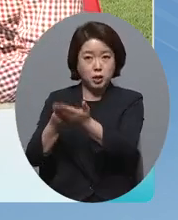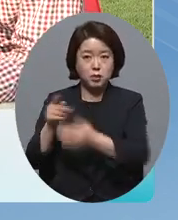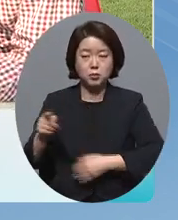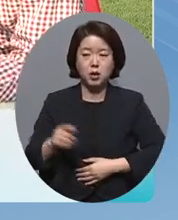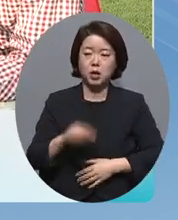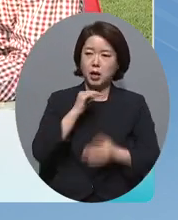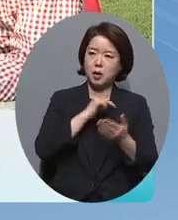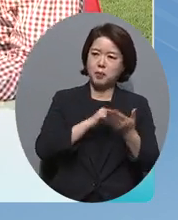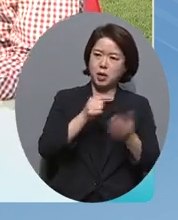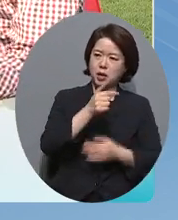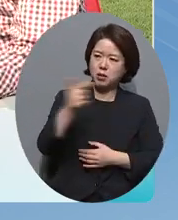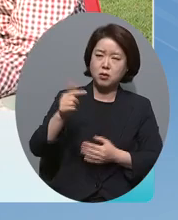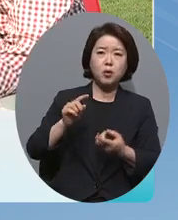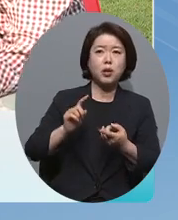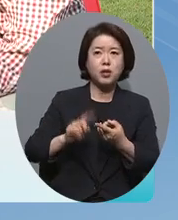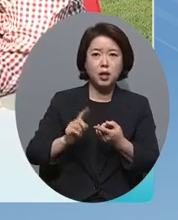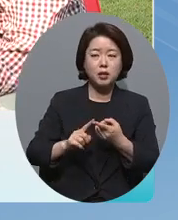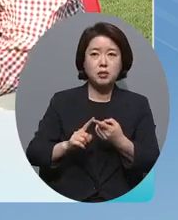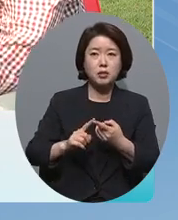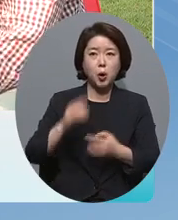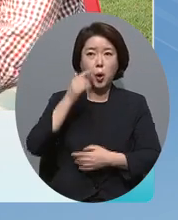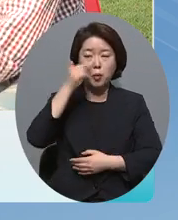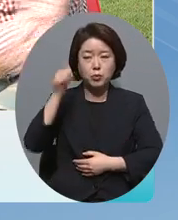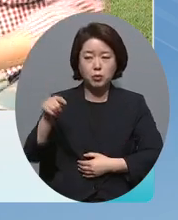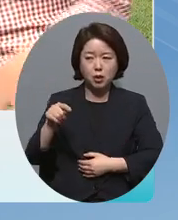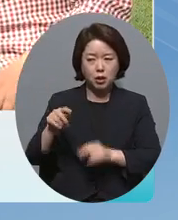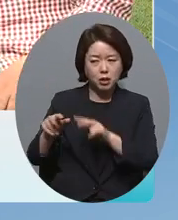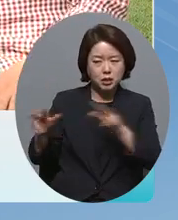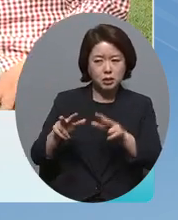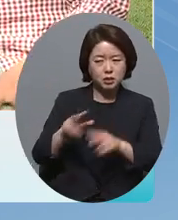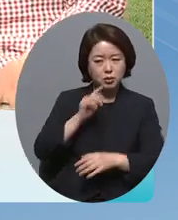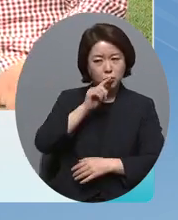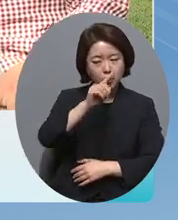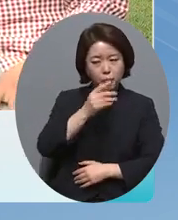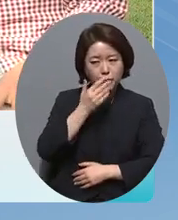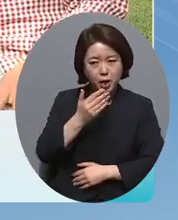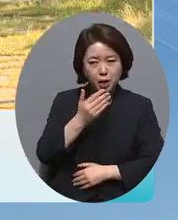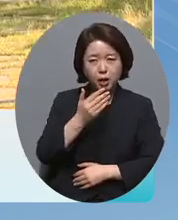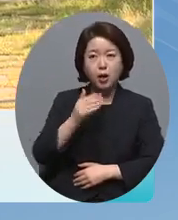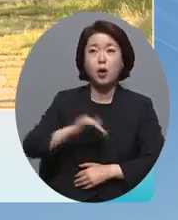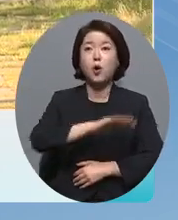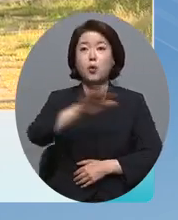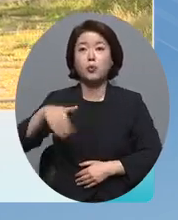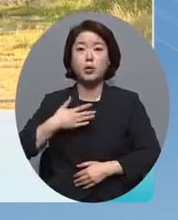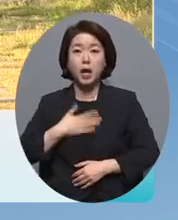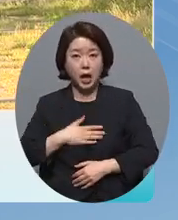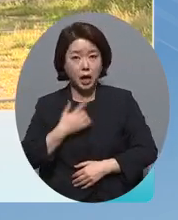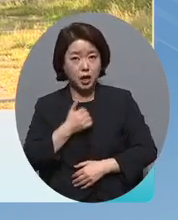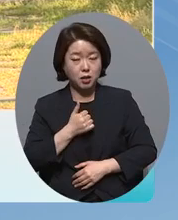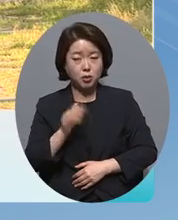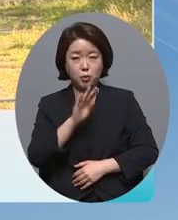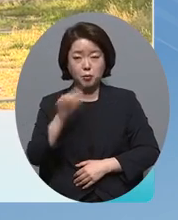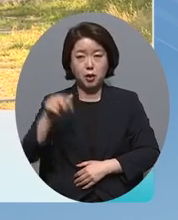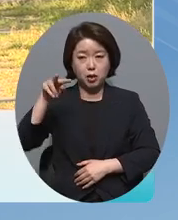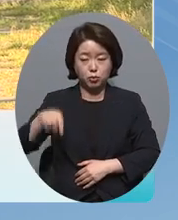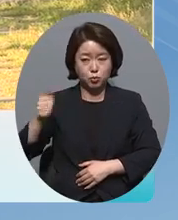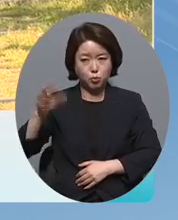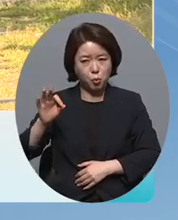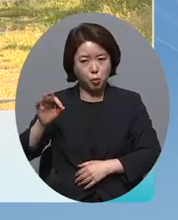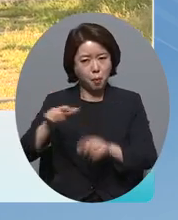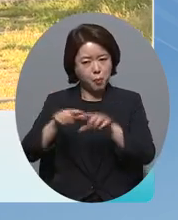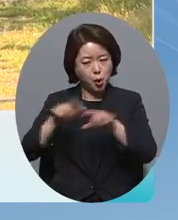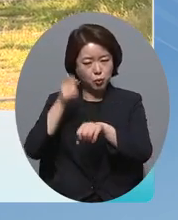너무나도 큰 것에 비해서 부츠를 그렇게 바로 이렇게 고소할 수 있을까 왠지 우리가 알고 있는 박수홍씨의 평소 성적이라고